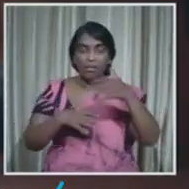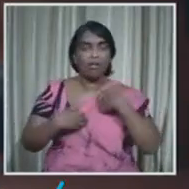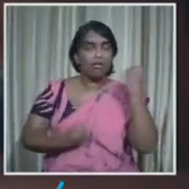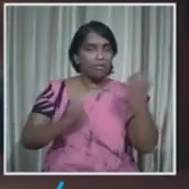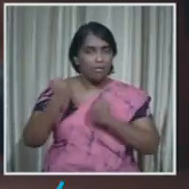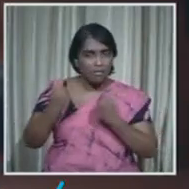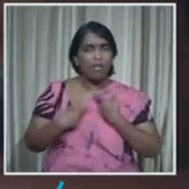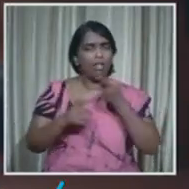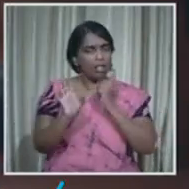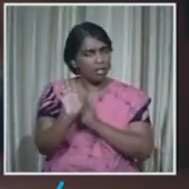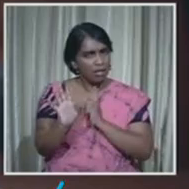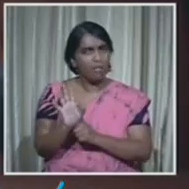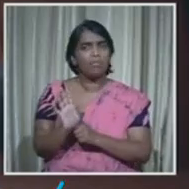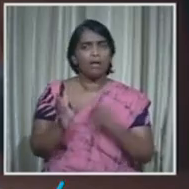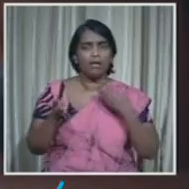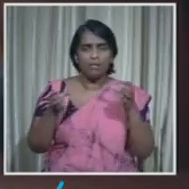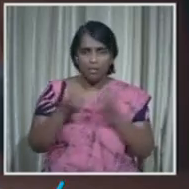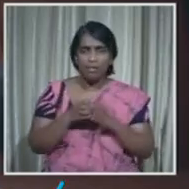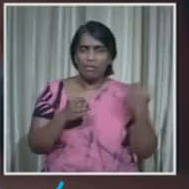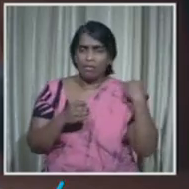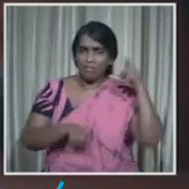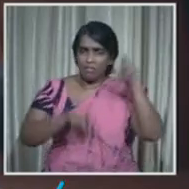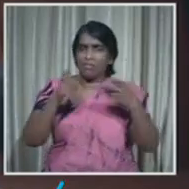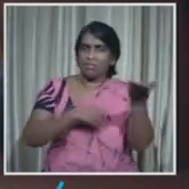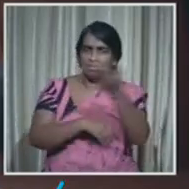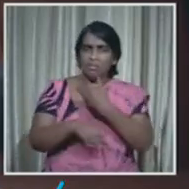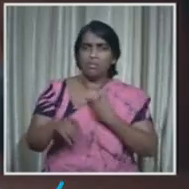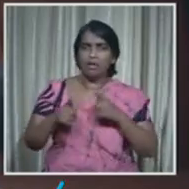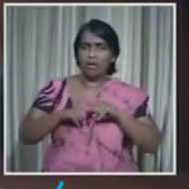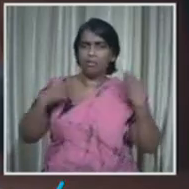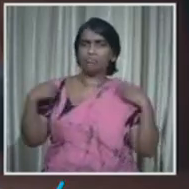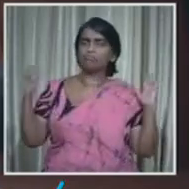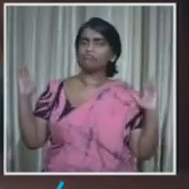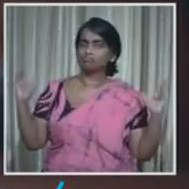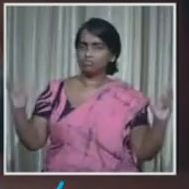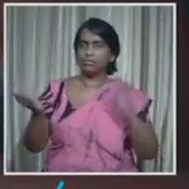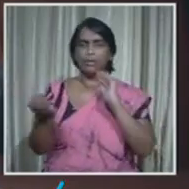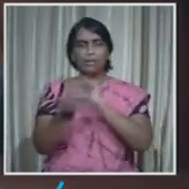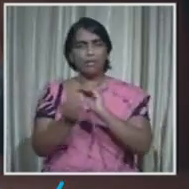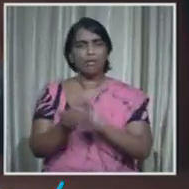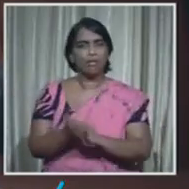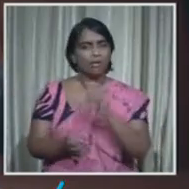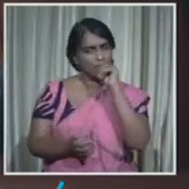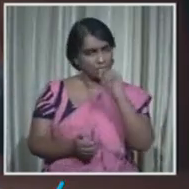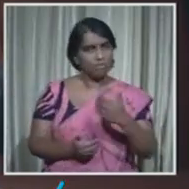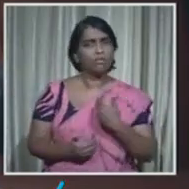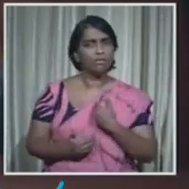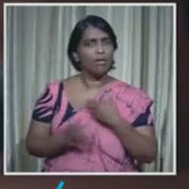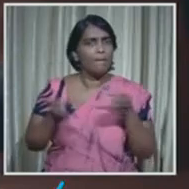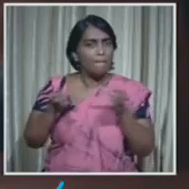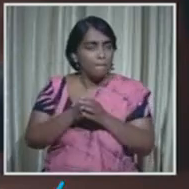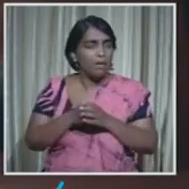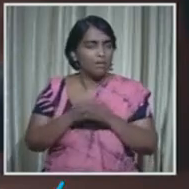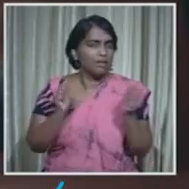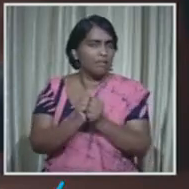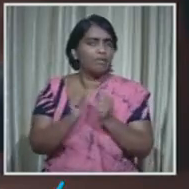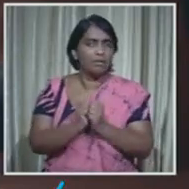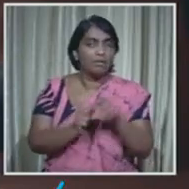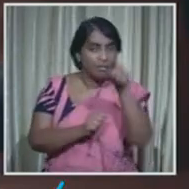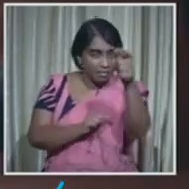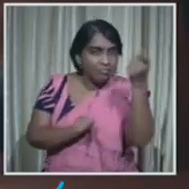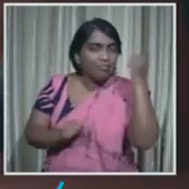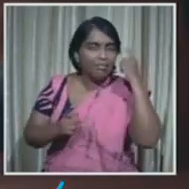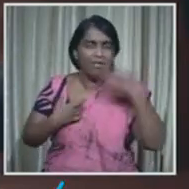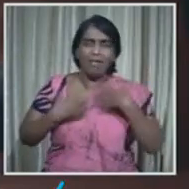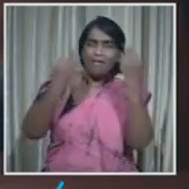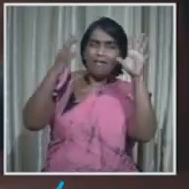හැම වෙලාවම අපේ පක්ෂ සහෝදරු ගණනාවක් අවට ඉඳගෙන ආරක්ෂාව සපයනවා ඒක මම බහර ඒක තමයි අපේ පක්ෂ වැඩේ ඕගොල්ලෝ හිතනවද මේ